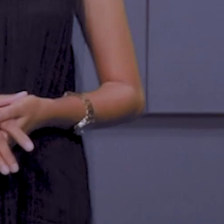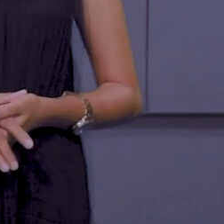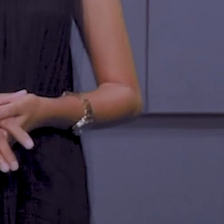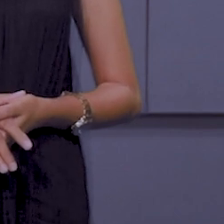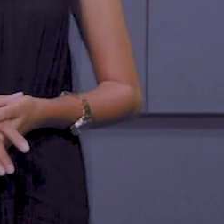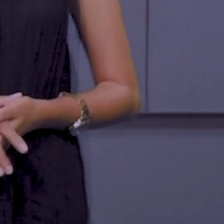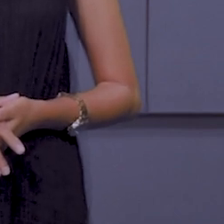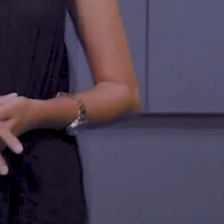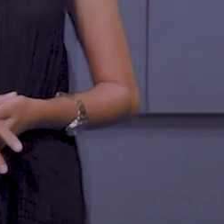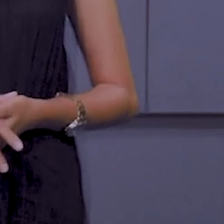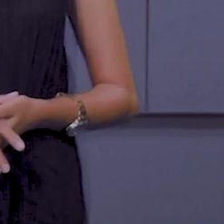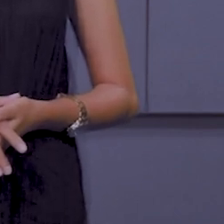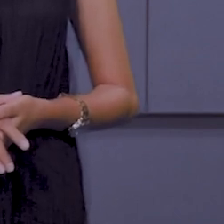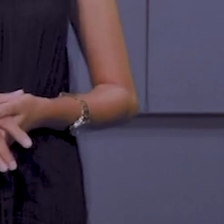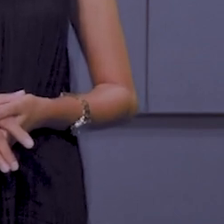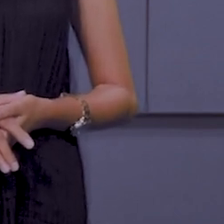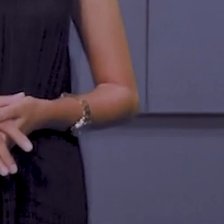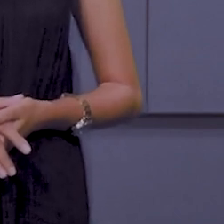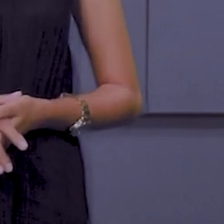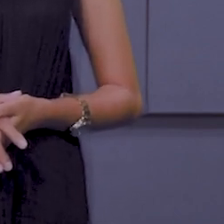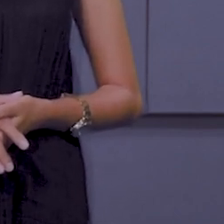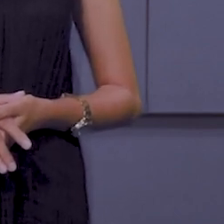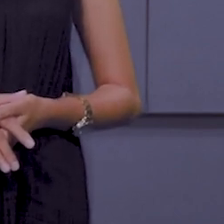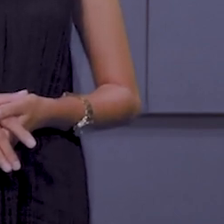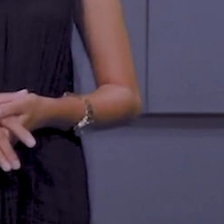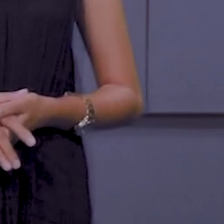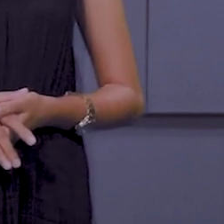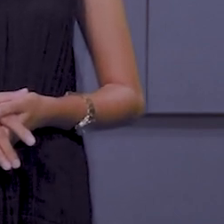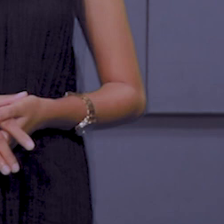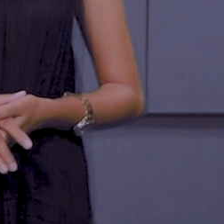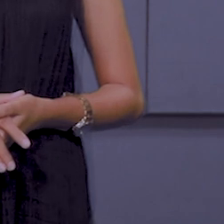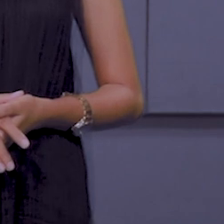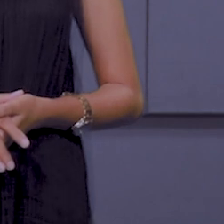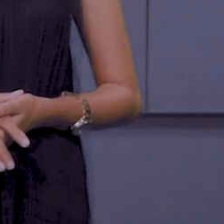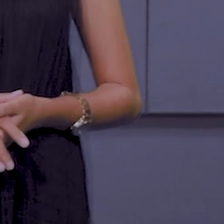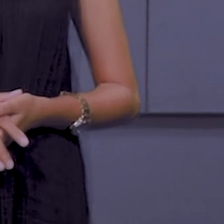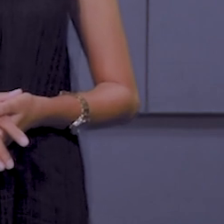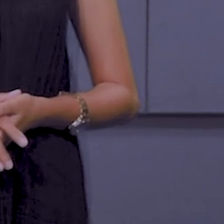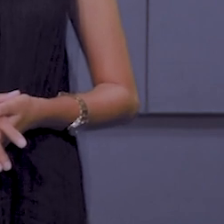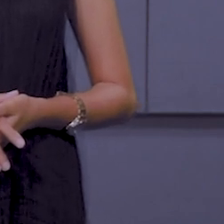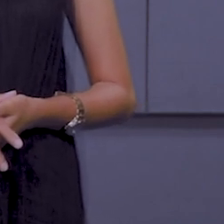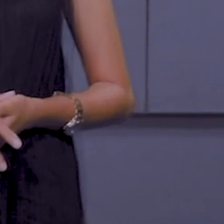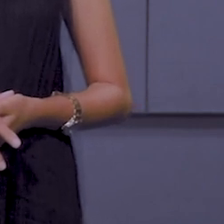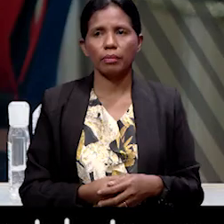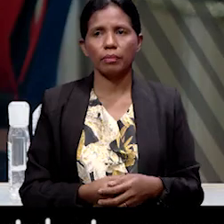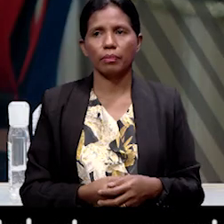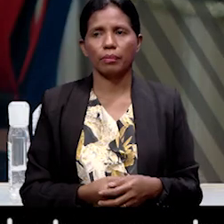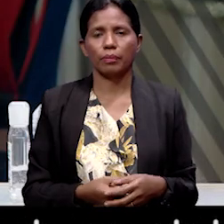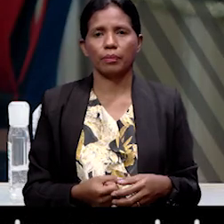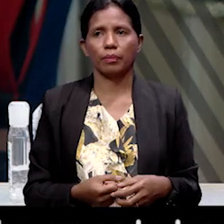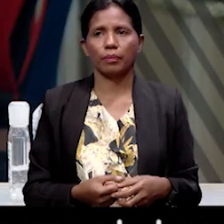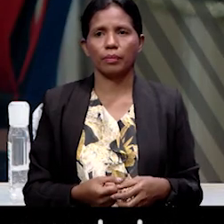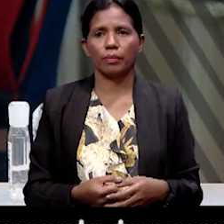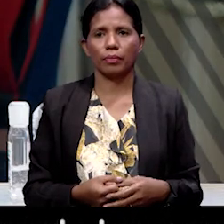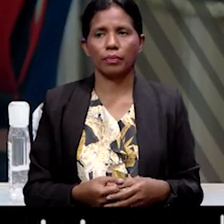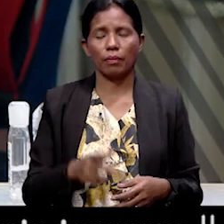Kita harus subscribe, nuhanya butang notifikasi, atau nuhnya kita boleh sila lebih lakon informasi pun usi ami. Obrigada.